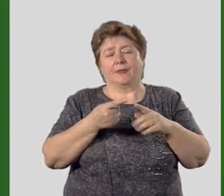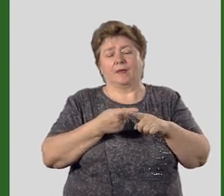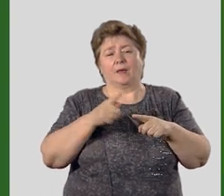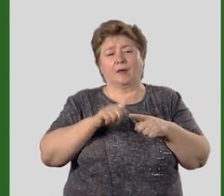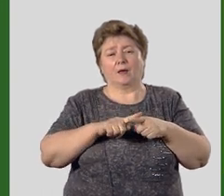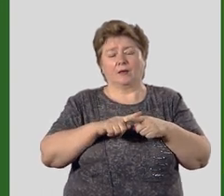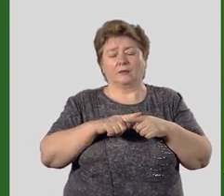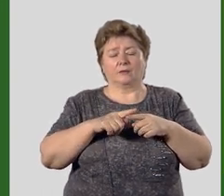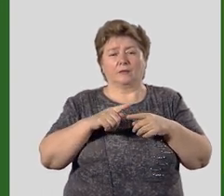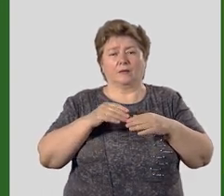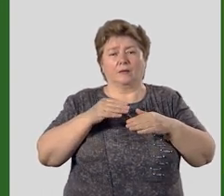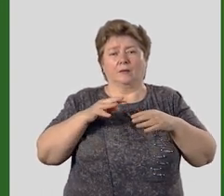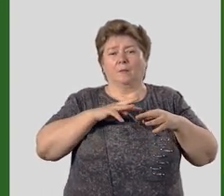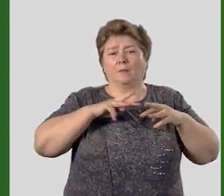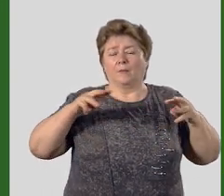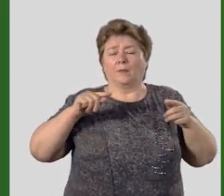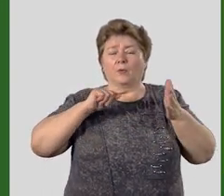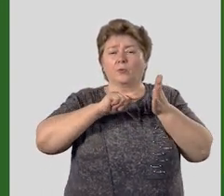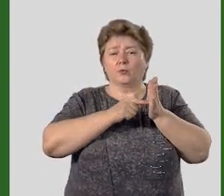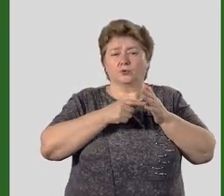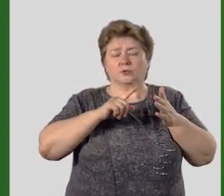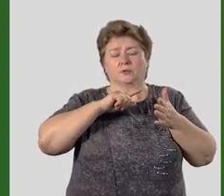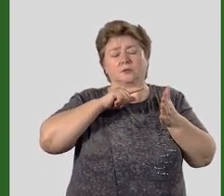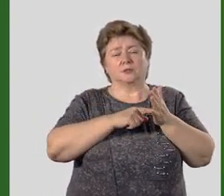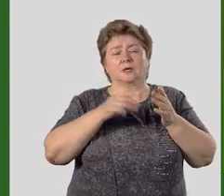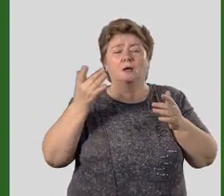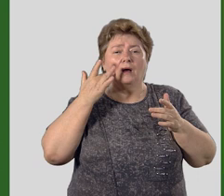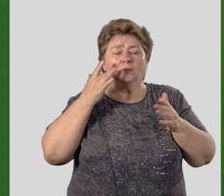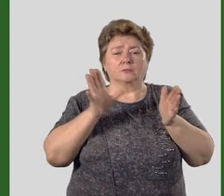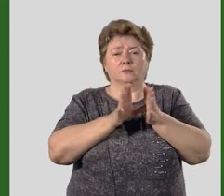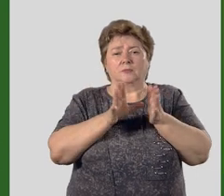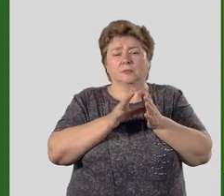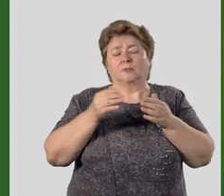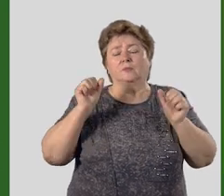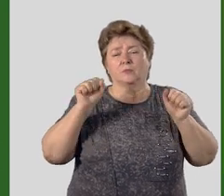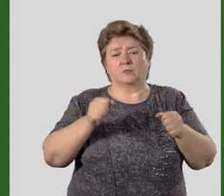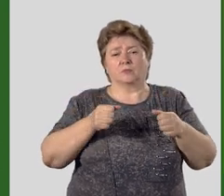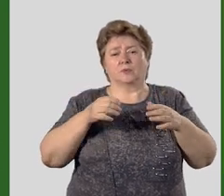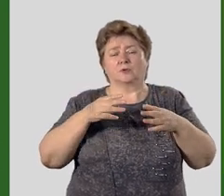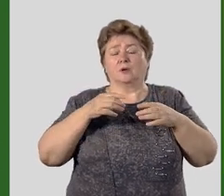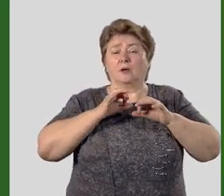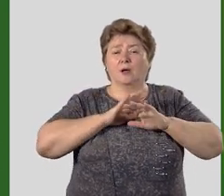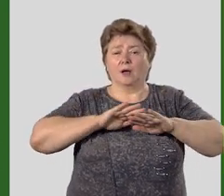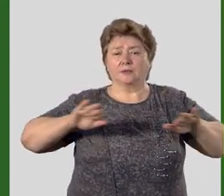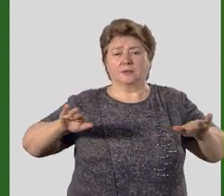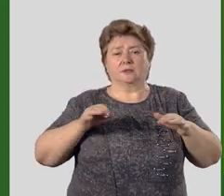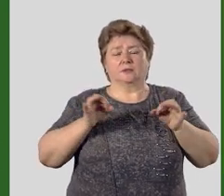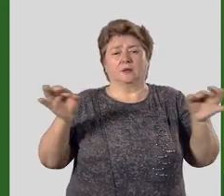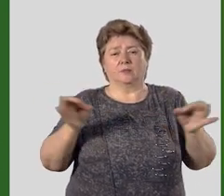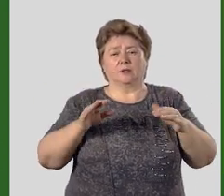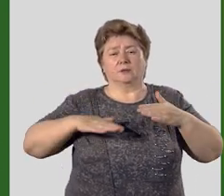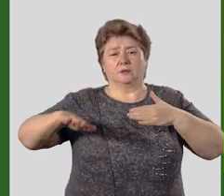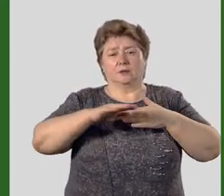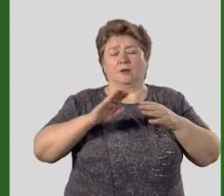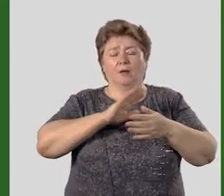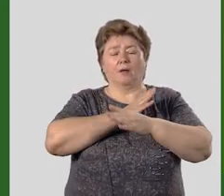Это внемасштабные или точечные знаки, с помощью которых принято показывать отдельные объекты местности